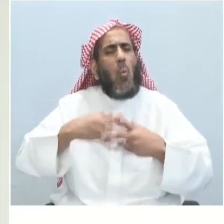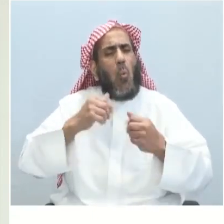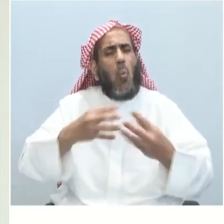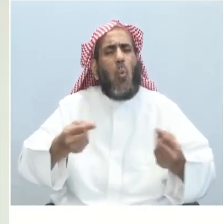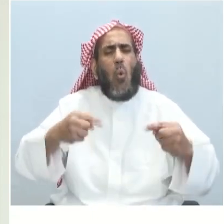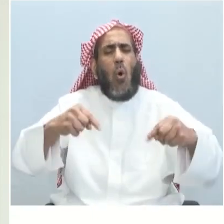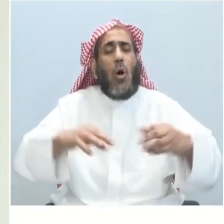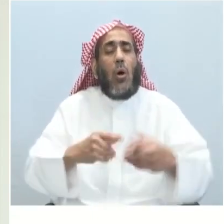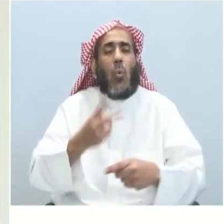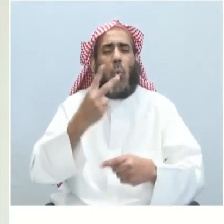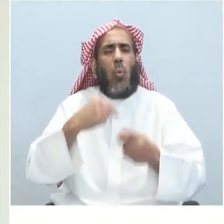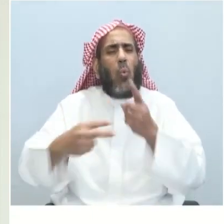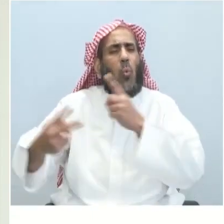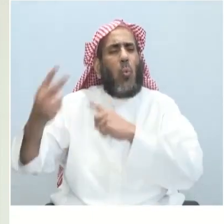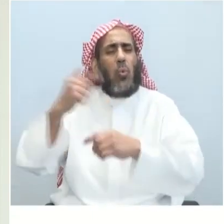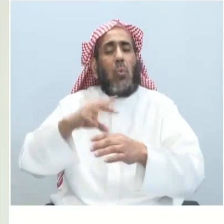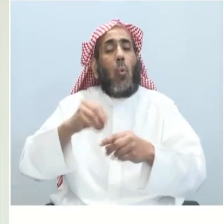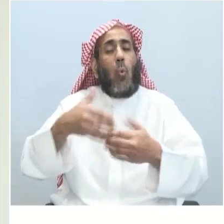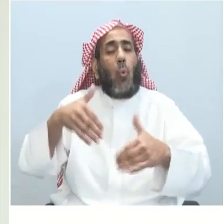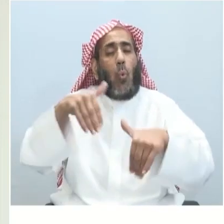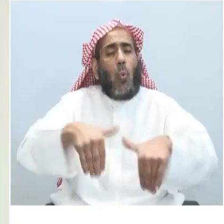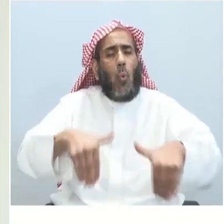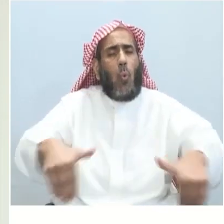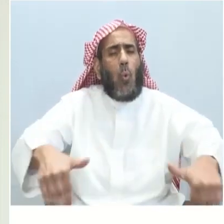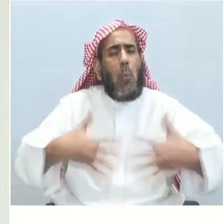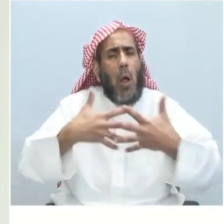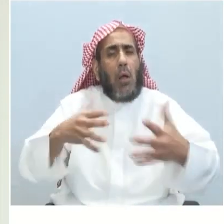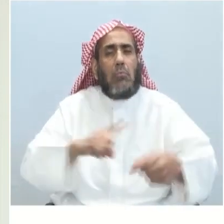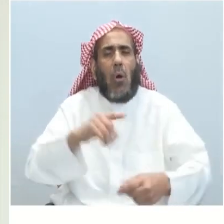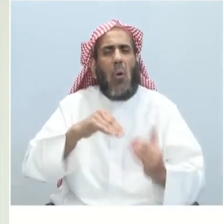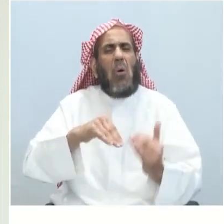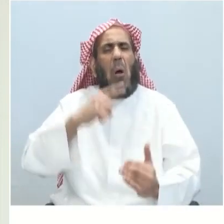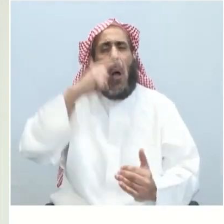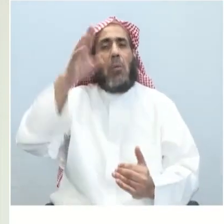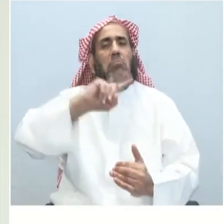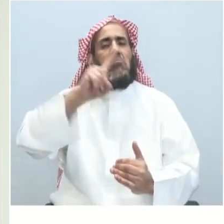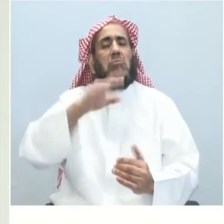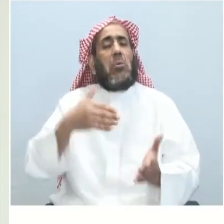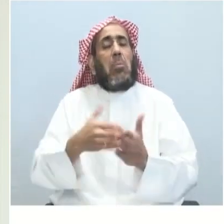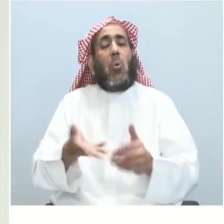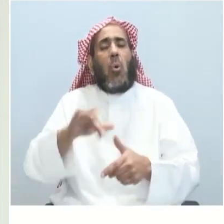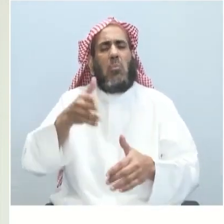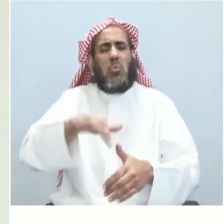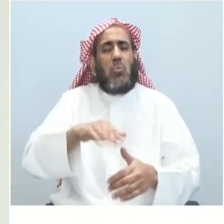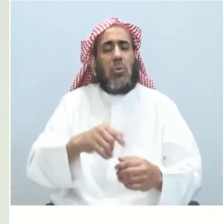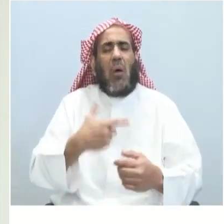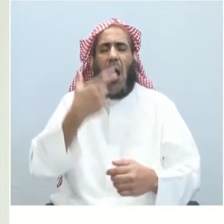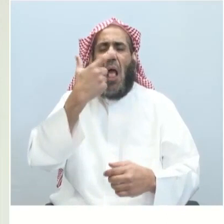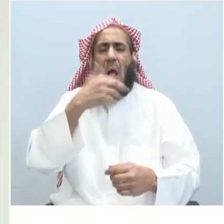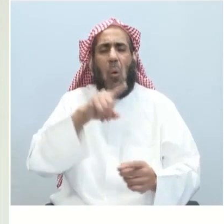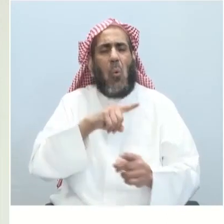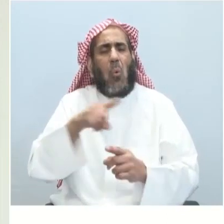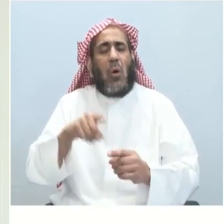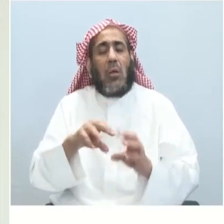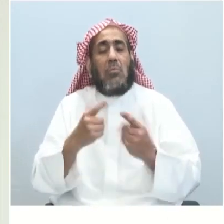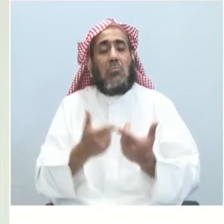الناس القرون السابق كلها كلهم قبور فكل يوم يكون هذا قبر ولا تتكبر وستموت في النهايه الى اخره والنوح باك ولا ترون مشاد